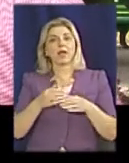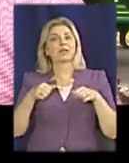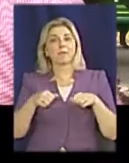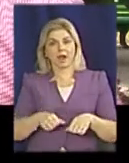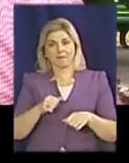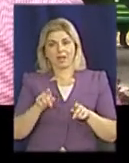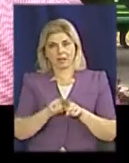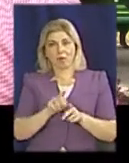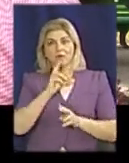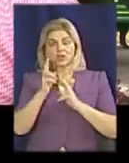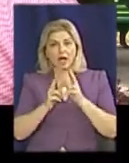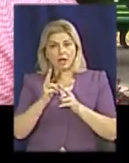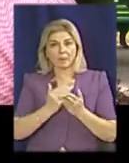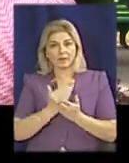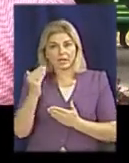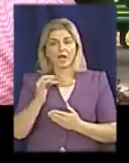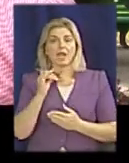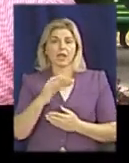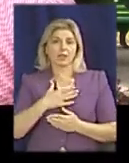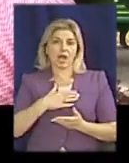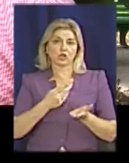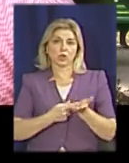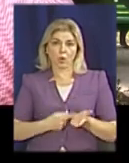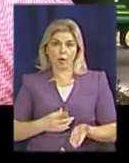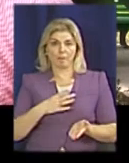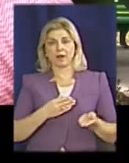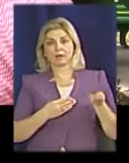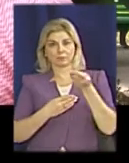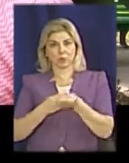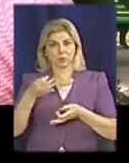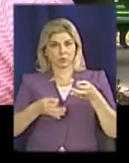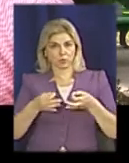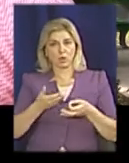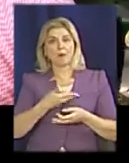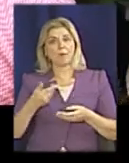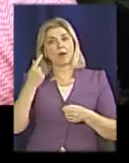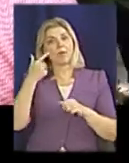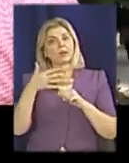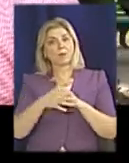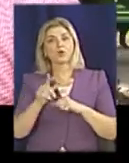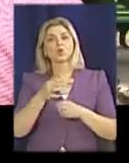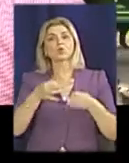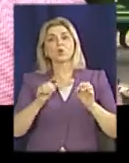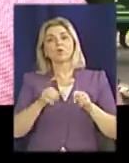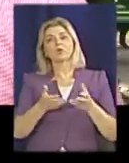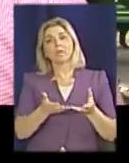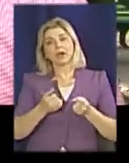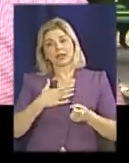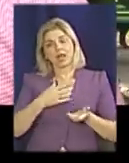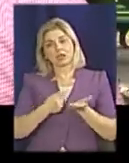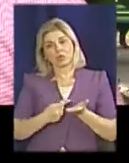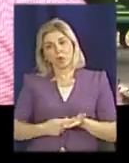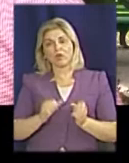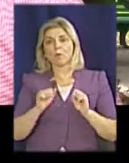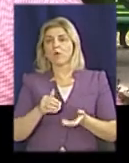апеляційного оскарження. І наші доводи були викладені суду. Ми припускали, що суд може сприйняти наші доводи, може не